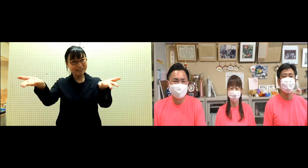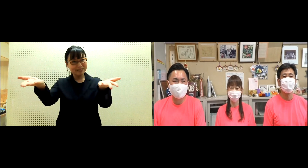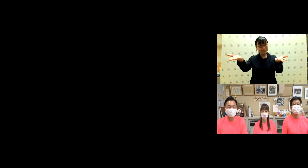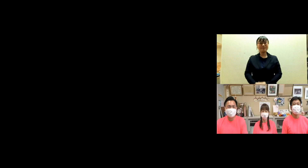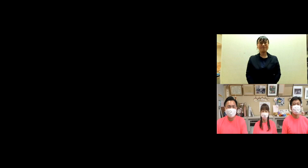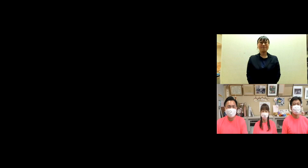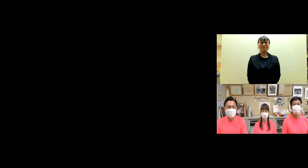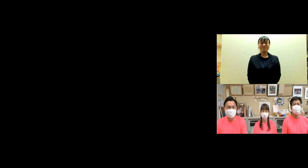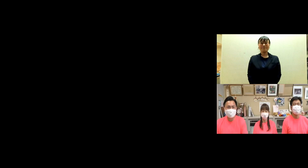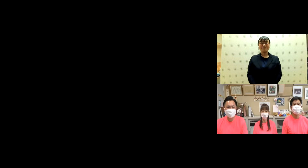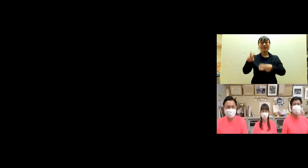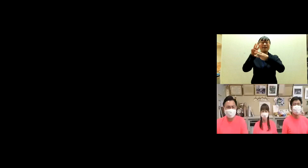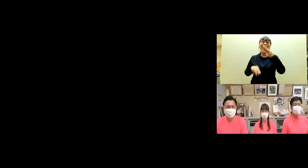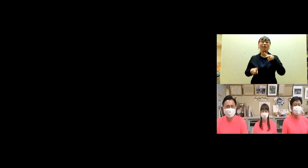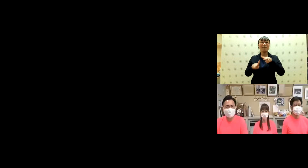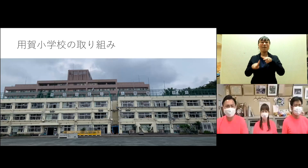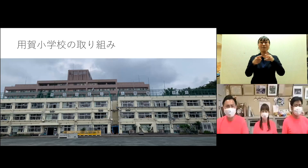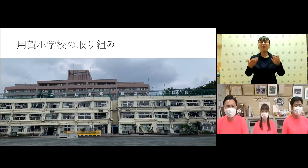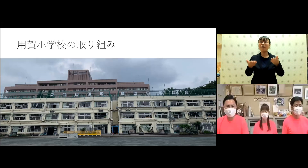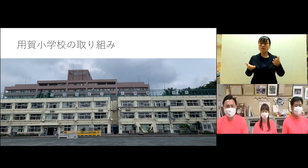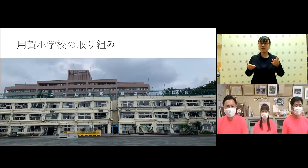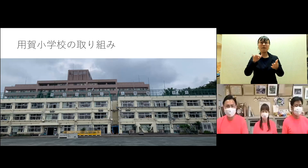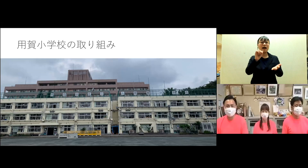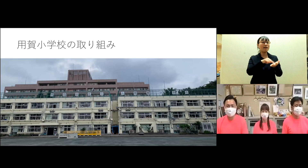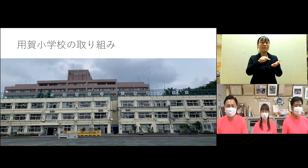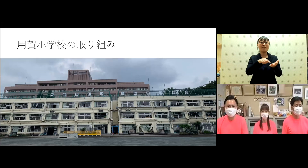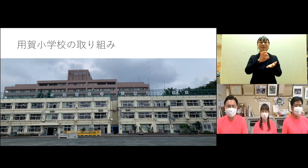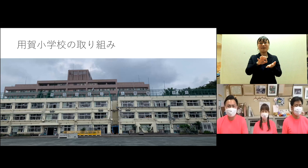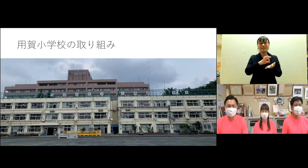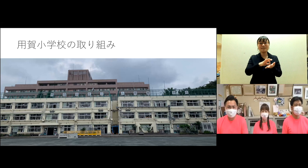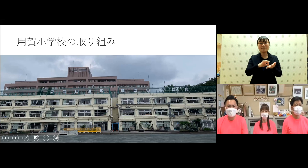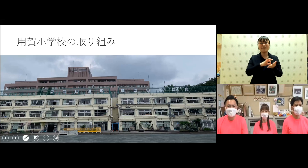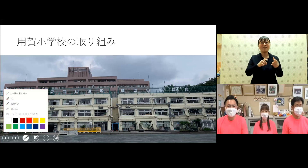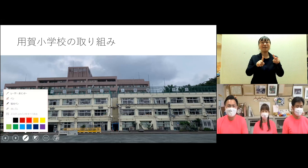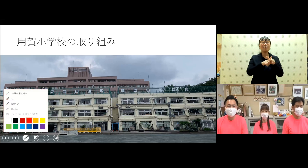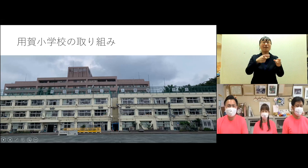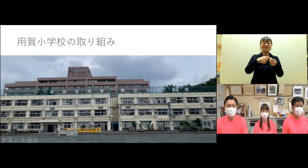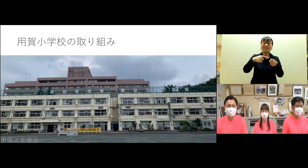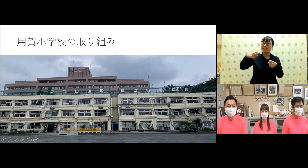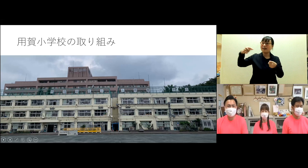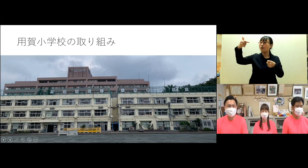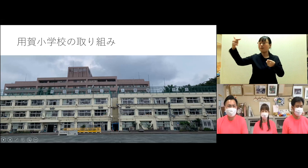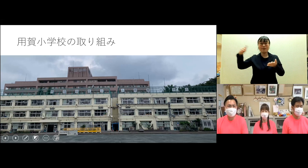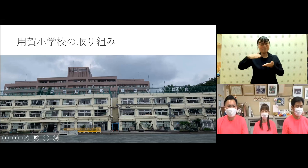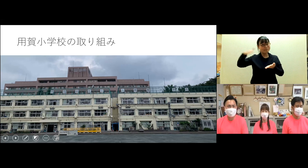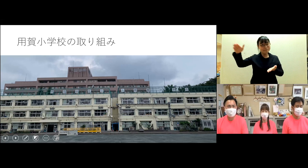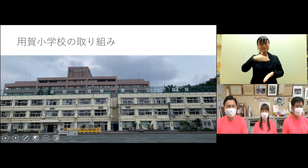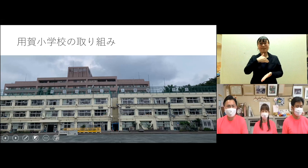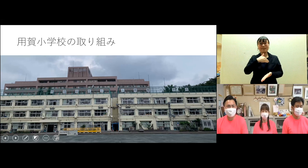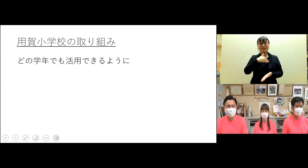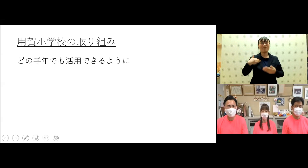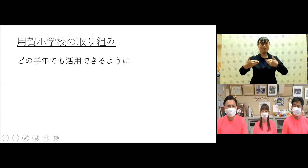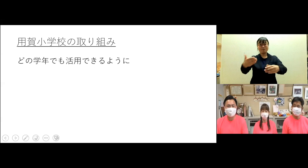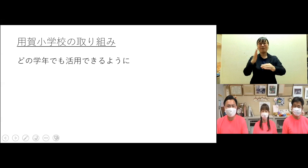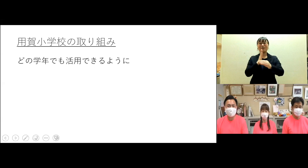用賀小学校では iPad の活用がどの学年でもできるように進めております。ドイロノート等の基本的な操作の